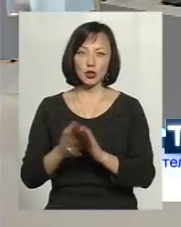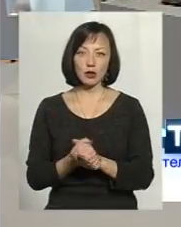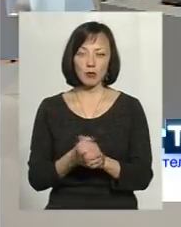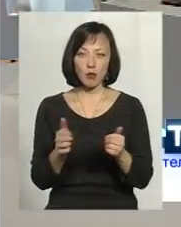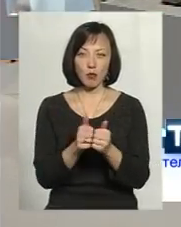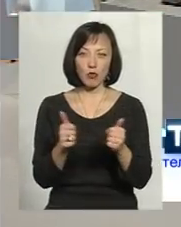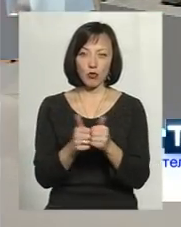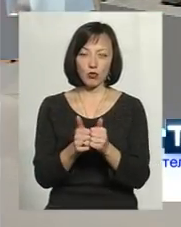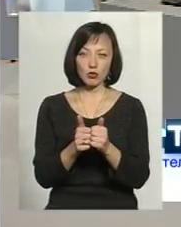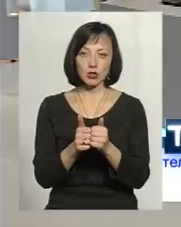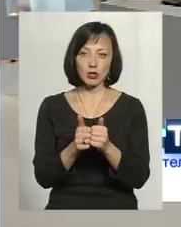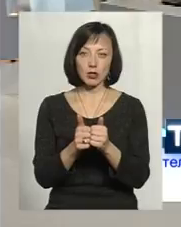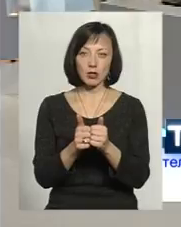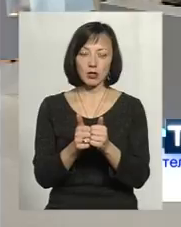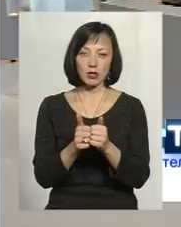поруч біля.